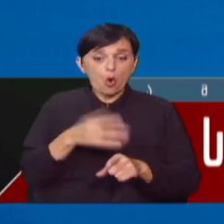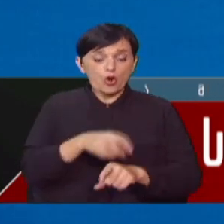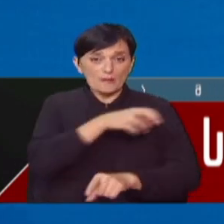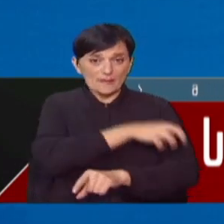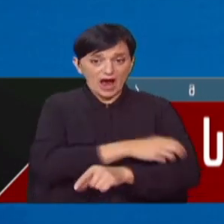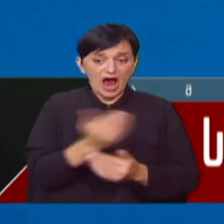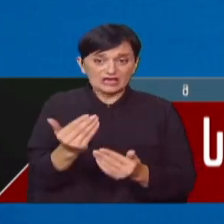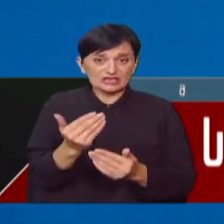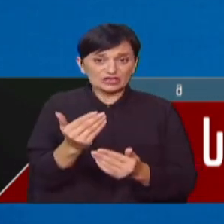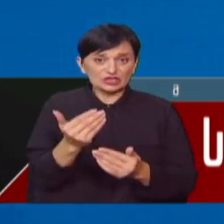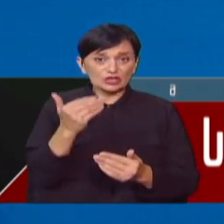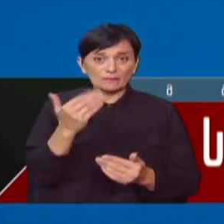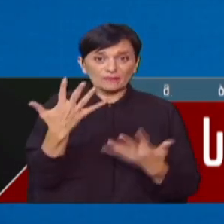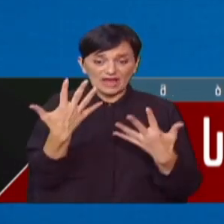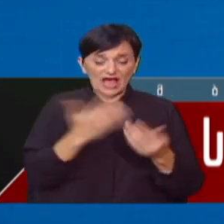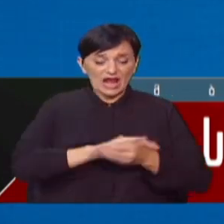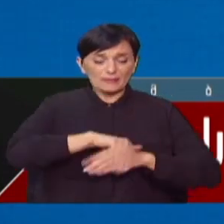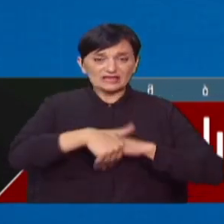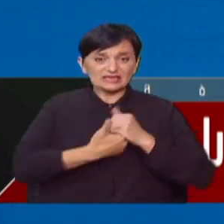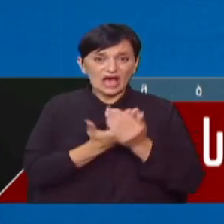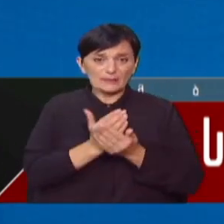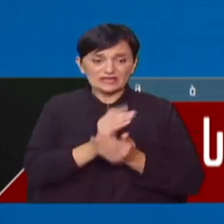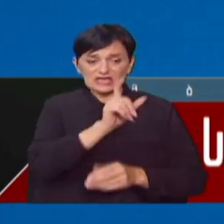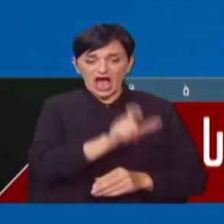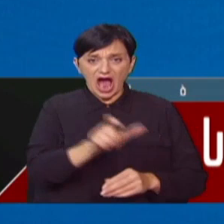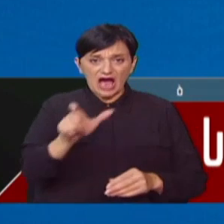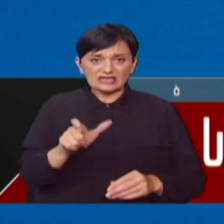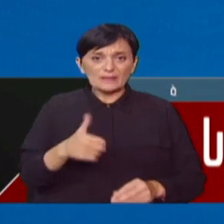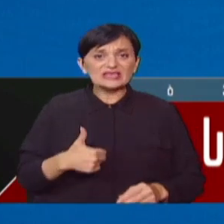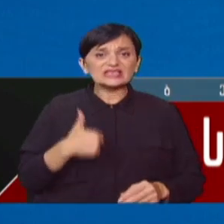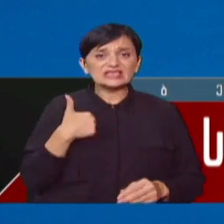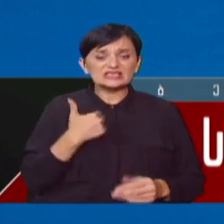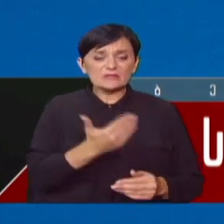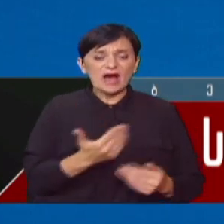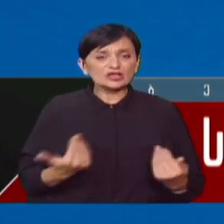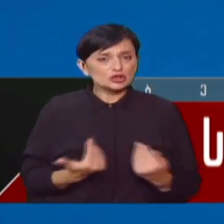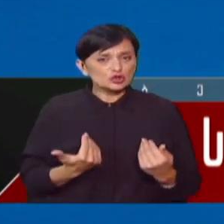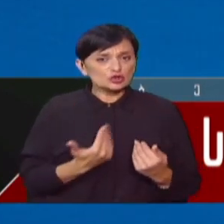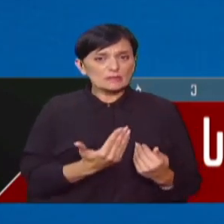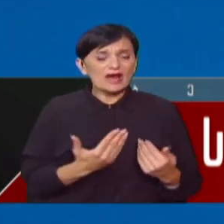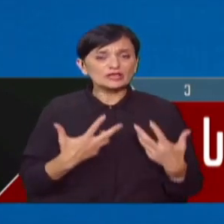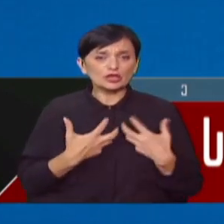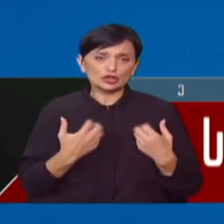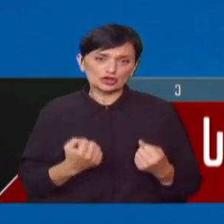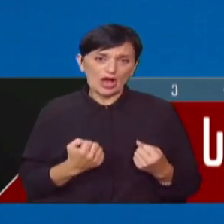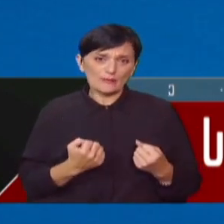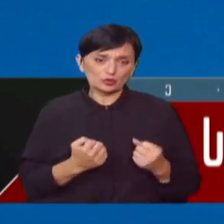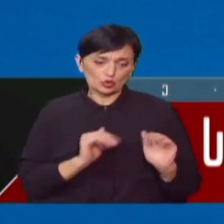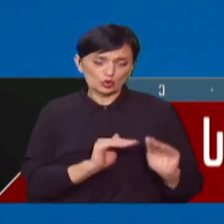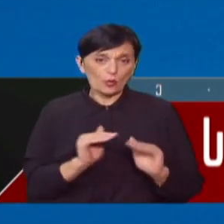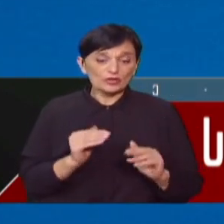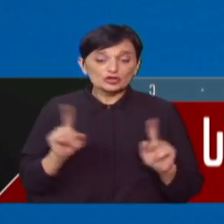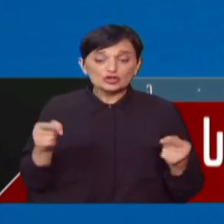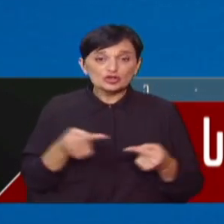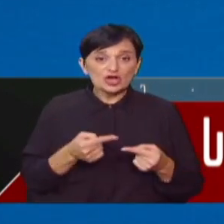პარტია, რომელმაც ხელები დაიბანა ადამიანების ღირსების, მათი სიცოცხლის და მათი ჯანმრთელობის ხელყოფაზე.